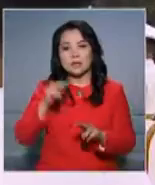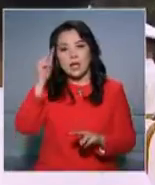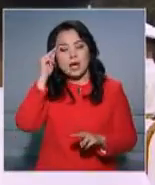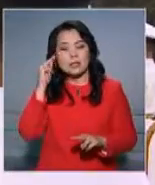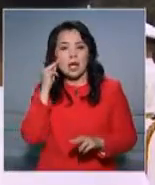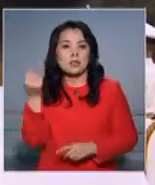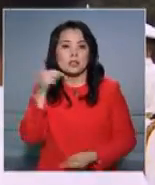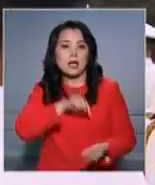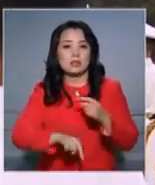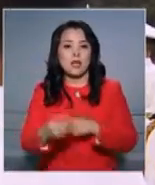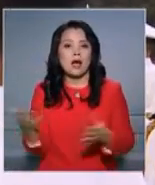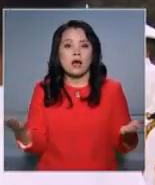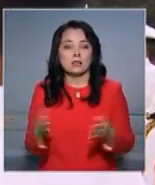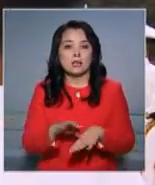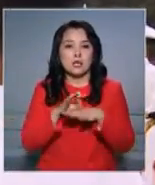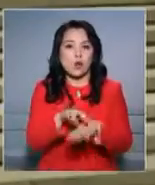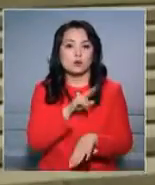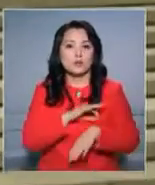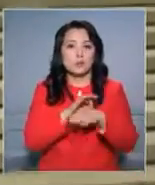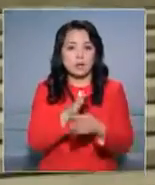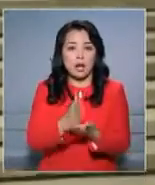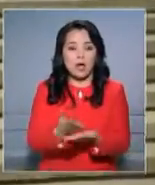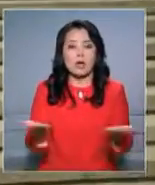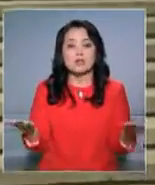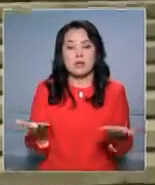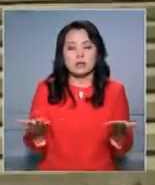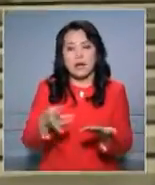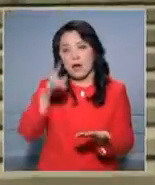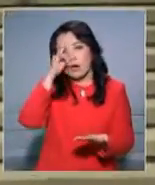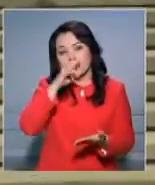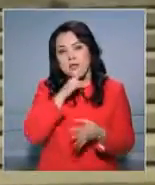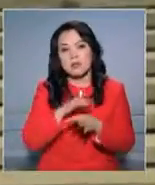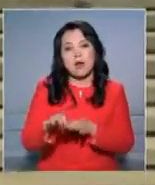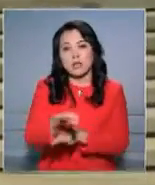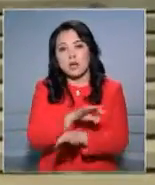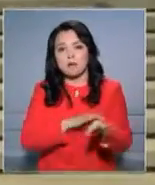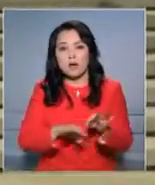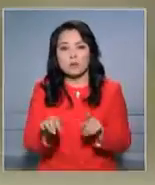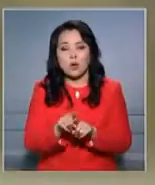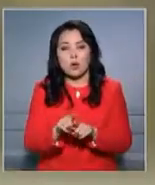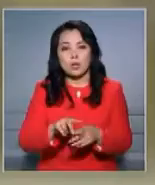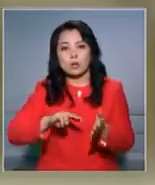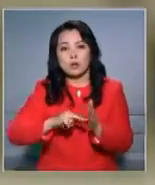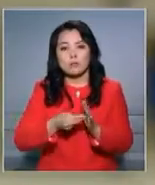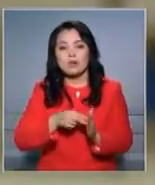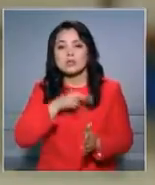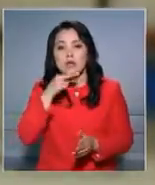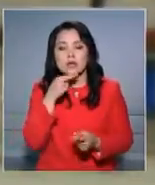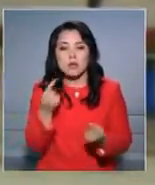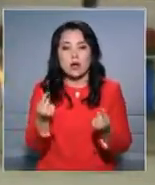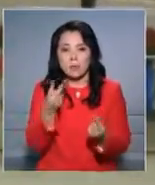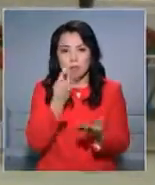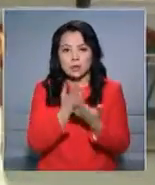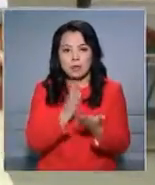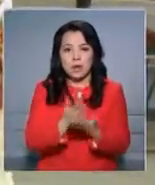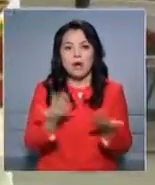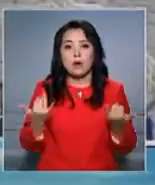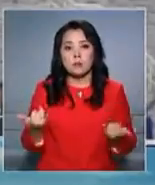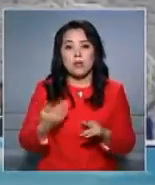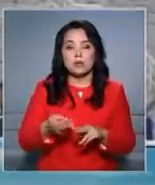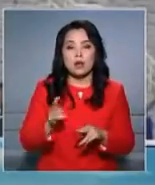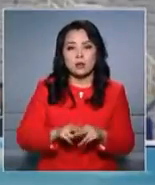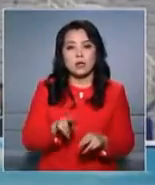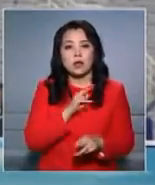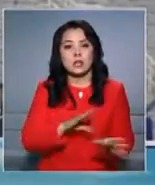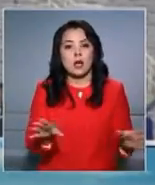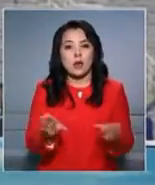түсті? Көршілес Қытай кәсіпкерлері неге Қазақстанның инфрақұрылымдық жобаларына үлкен мән беріп отыр? Бұл әріптестік Қазақстан